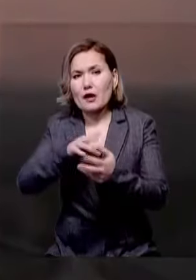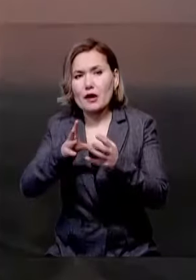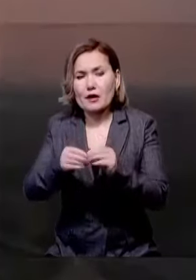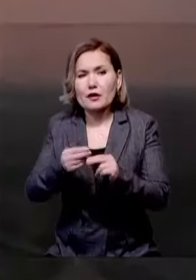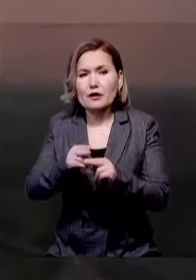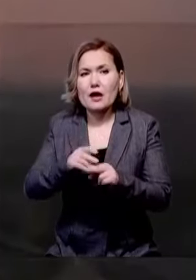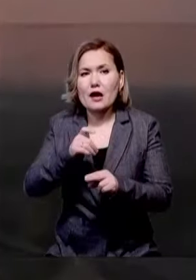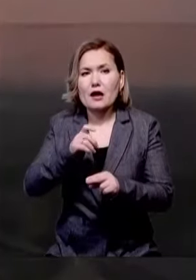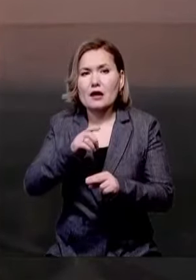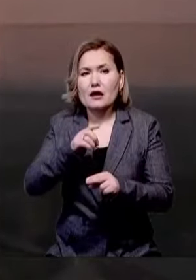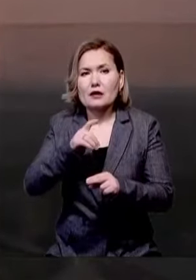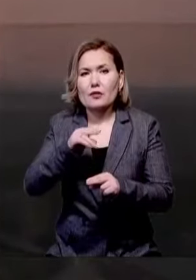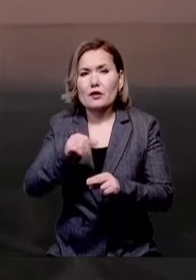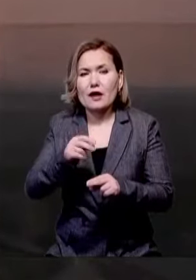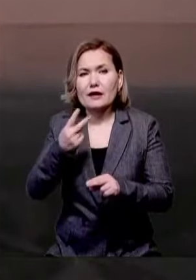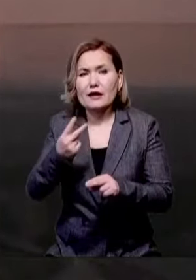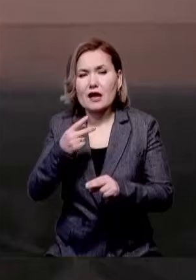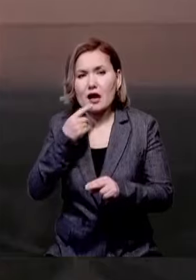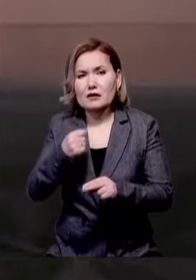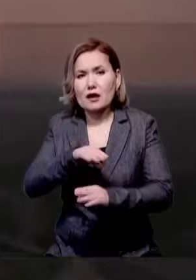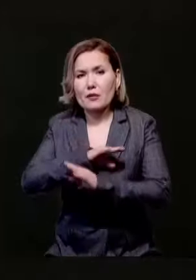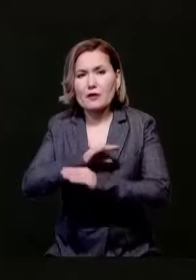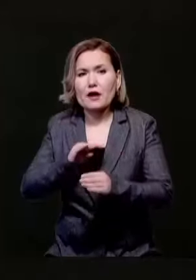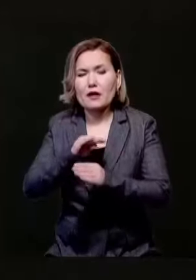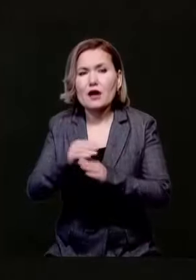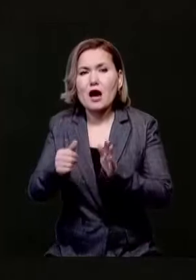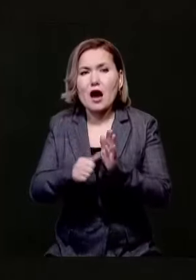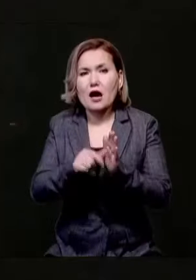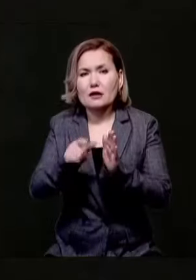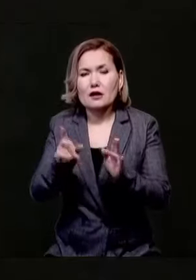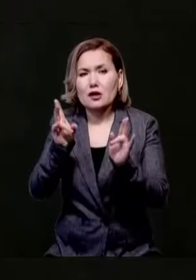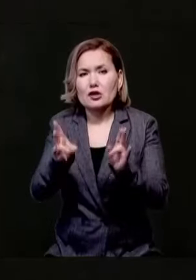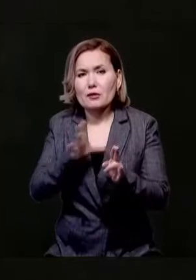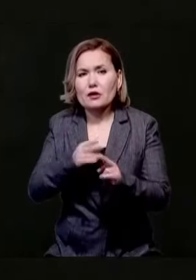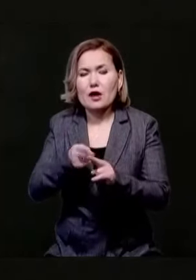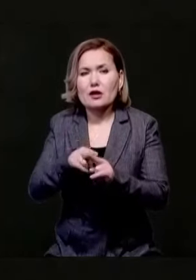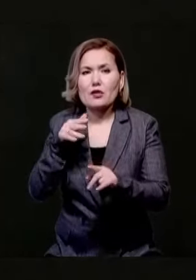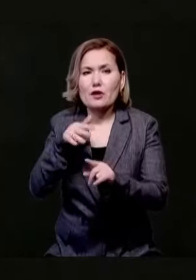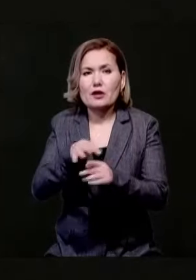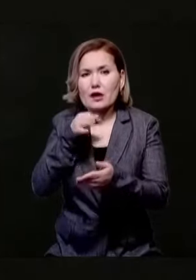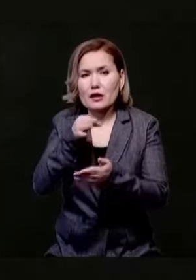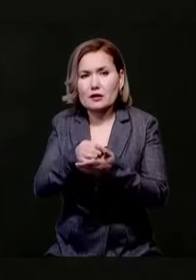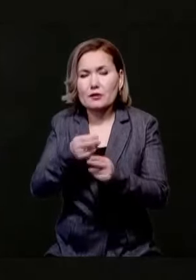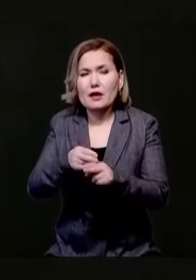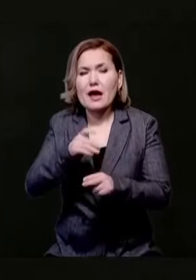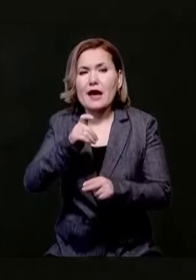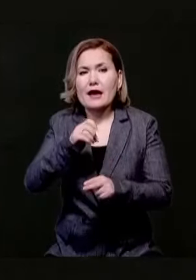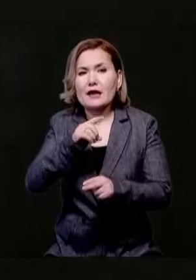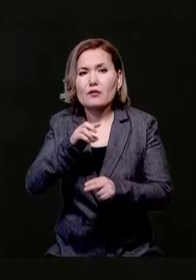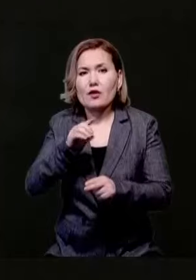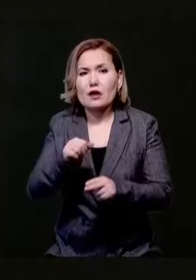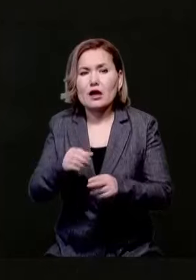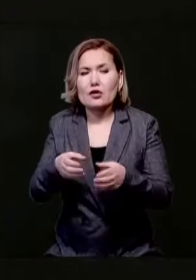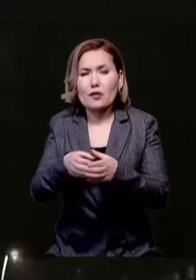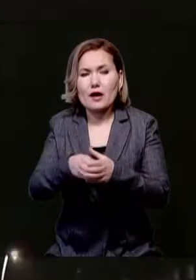салдарынан Хизболланың 2 әскері қаза тапты. Тағы 6 тұрғын жарақат алған. Шабуылға жауап ретінде Хизболла тобы